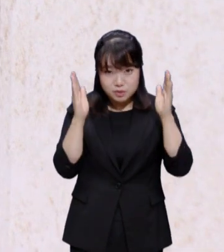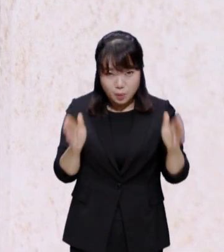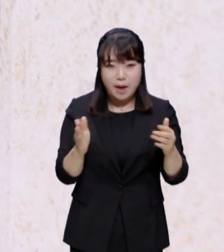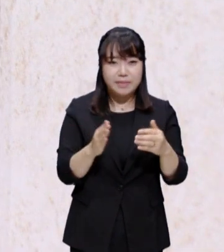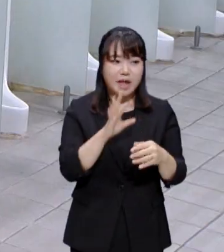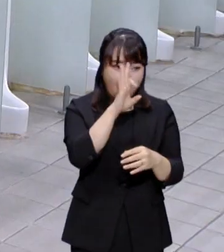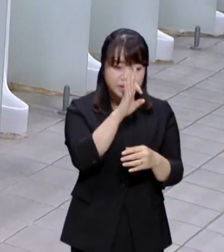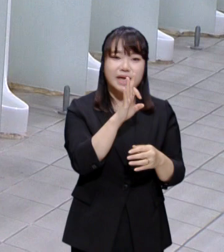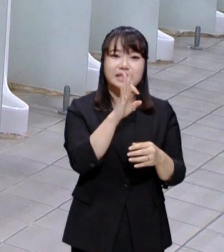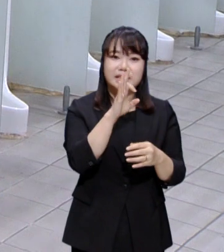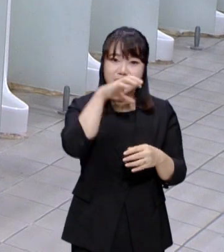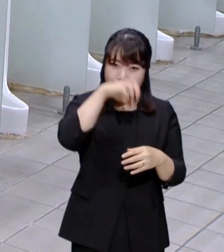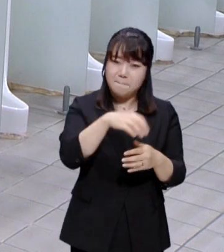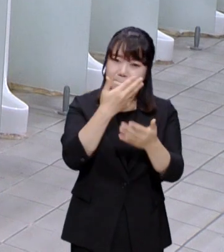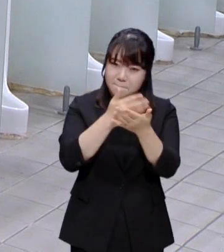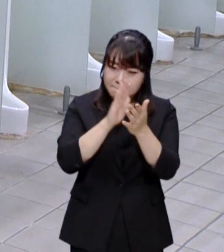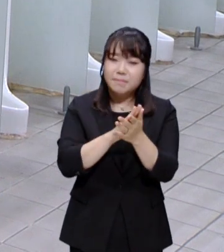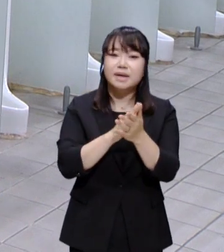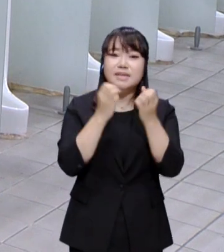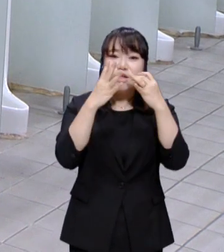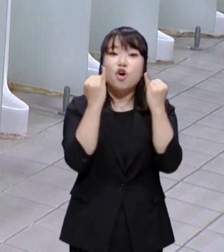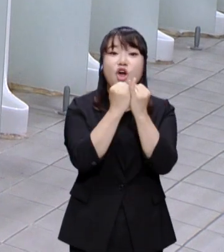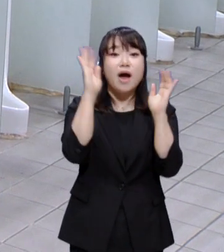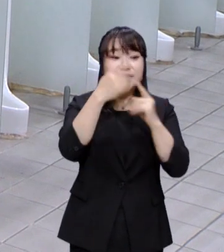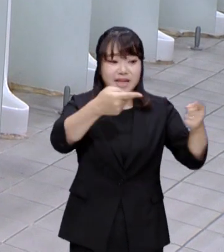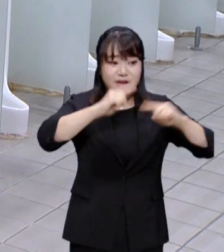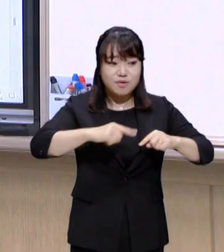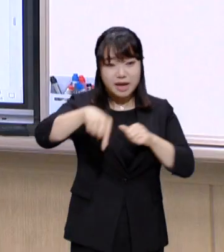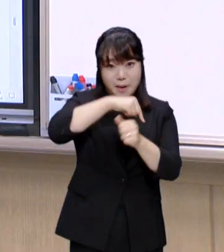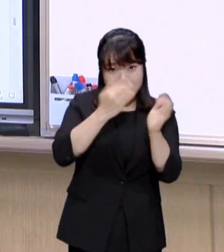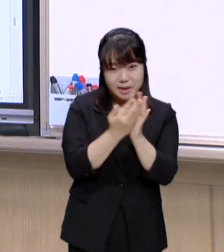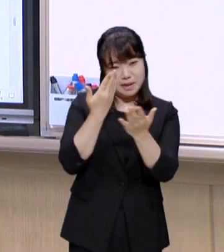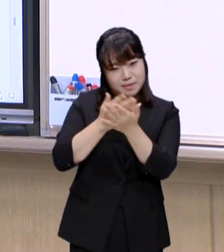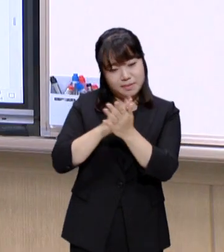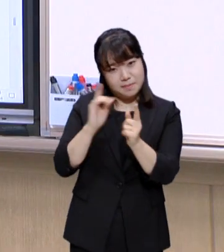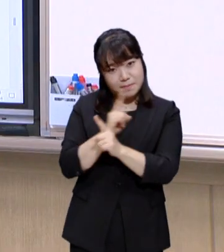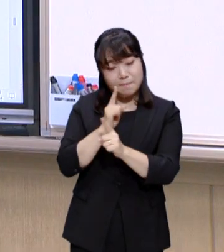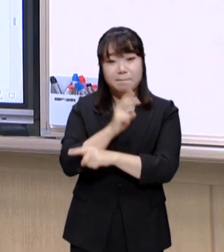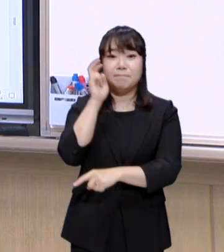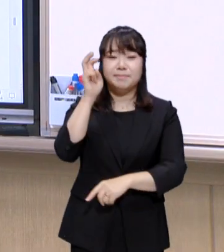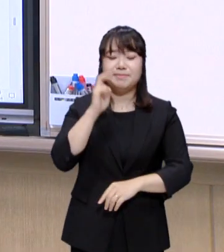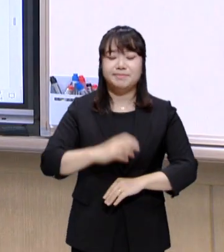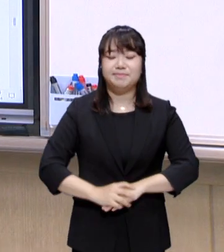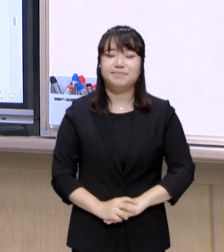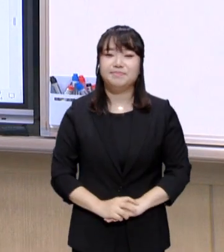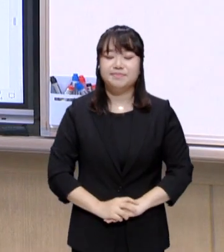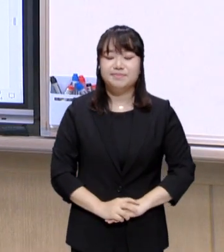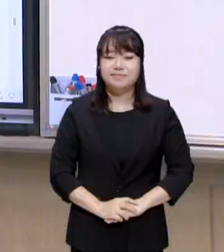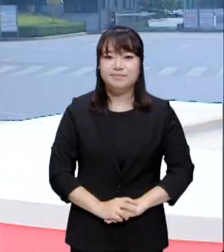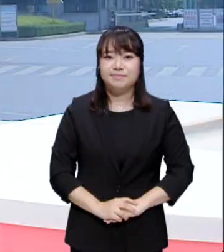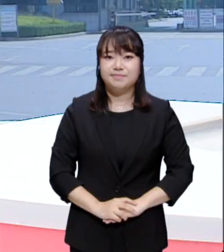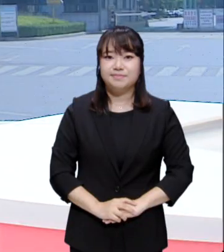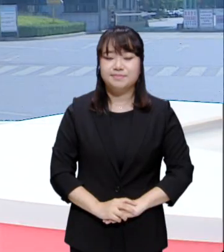탈의실 등 신입 여학생들을 위한 시설 확충에 들어간다는 계획입니다. BTV 뉴스 이재원입니다.